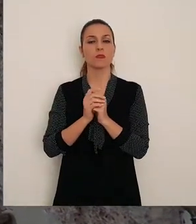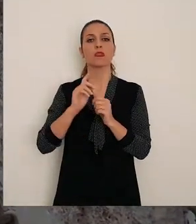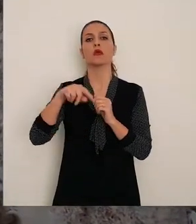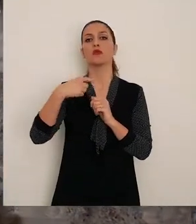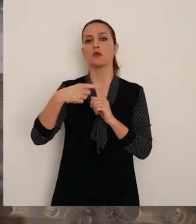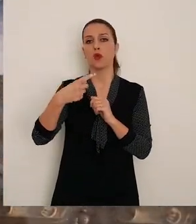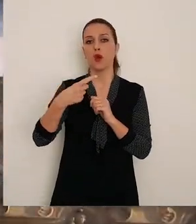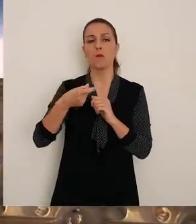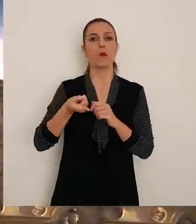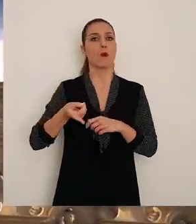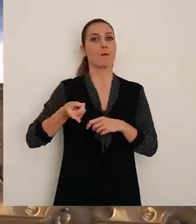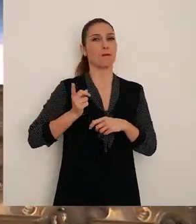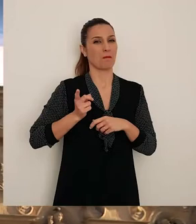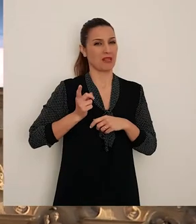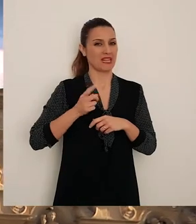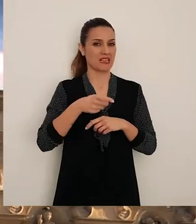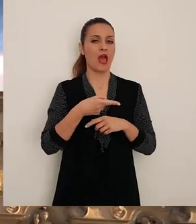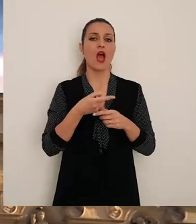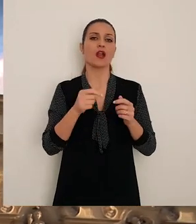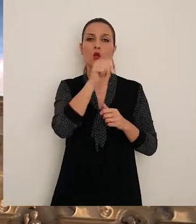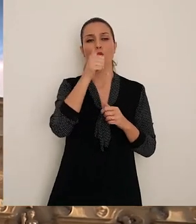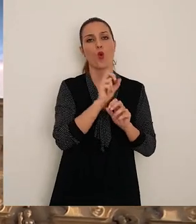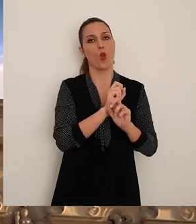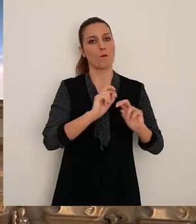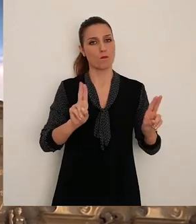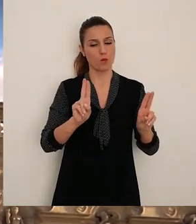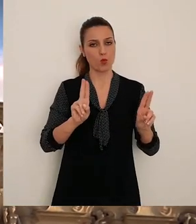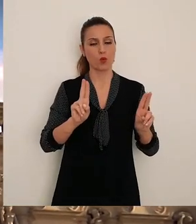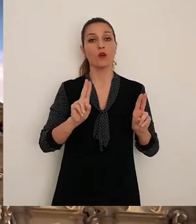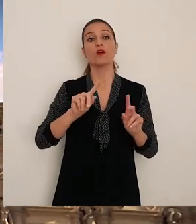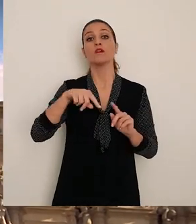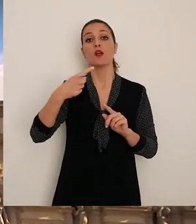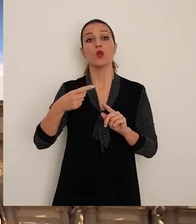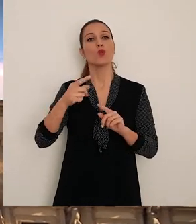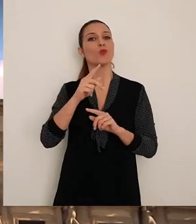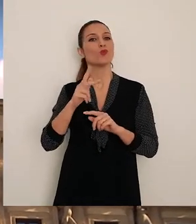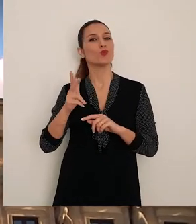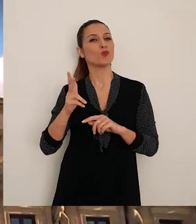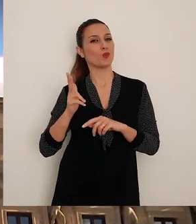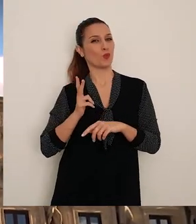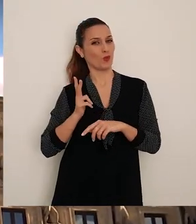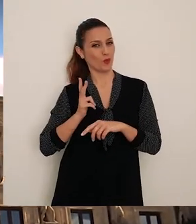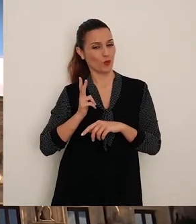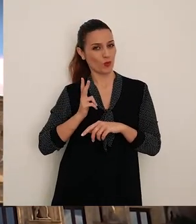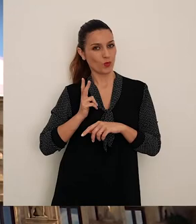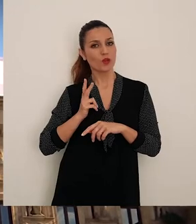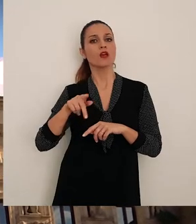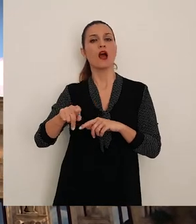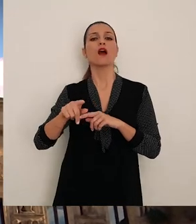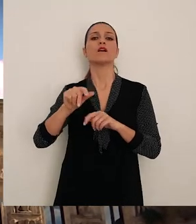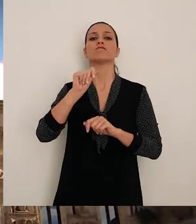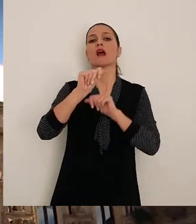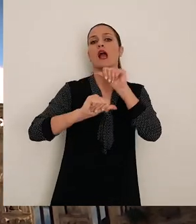Venuta meno l'originaria funzione difensiva, nel 1662 il duca Francesco Trane ingentilì il castello